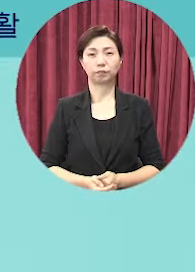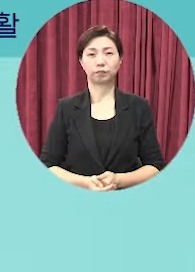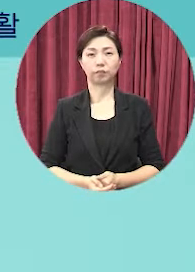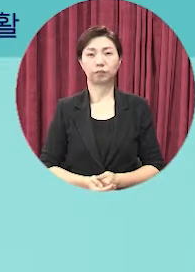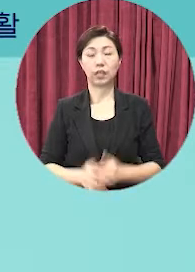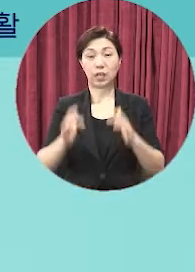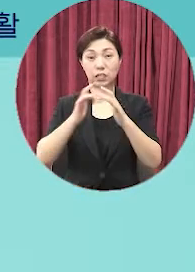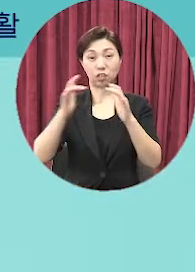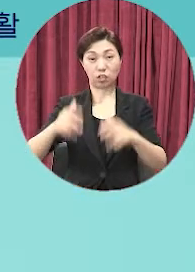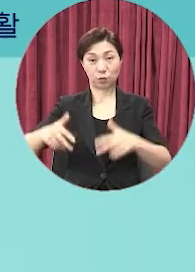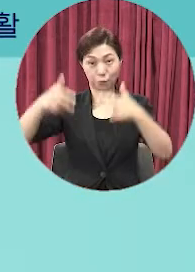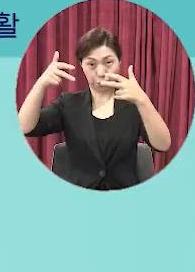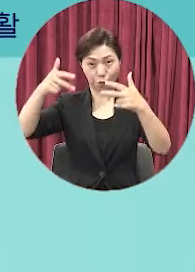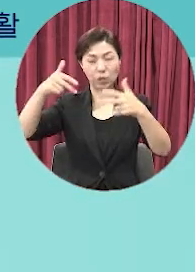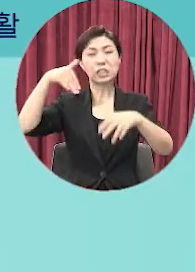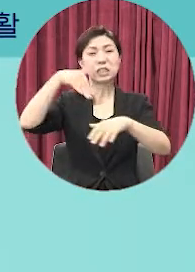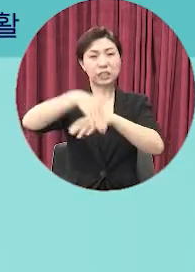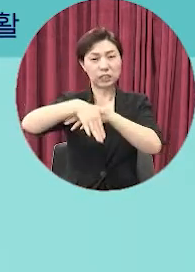원격으로